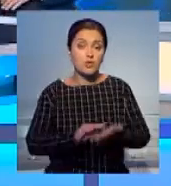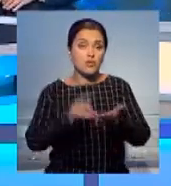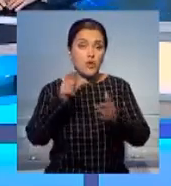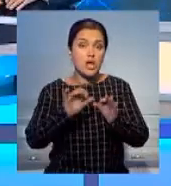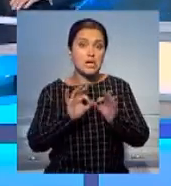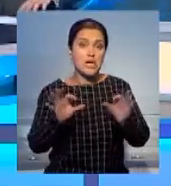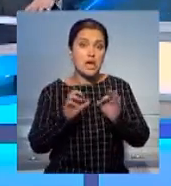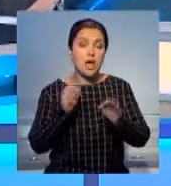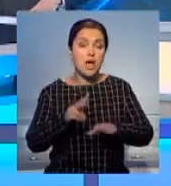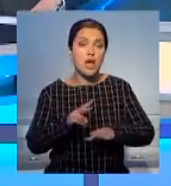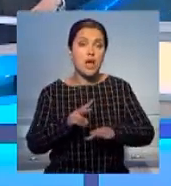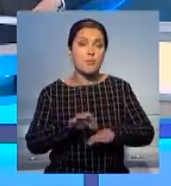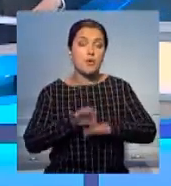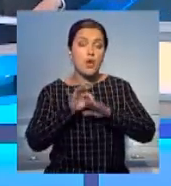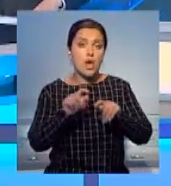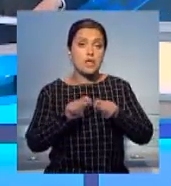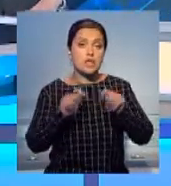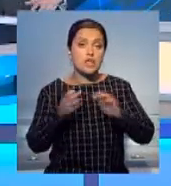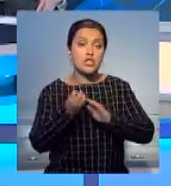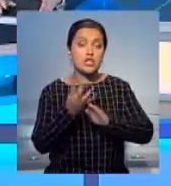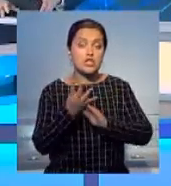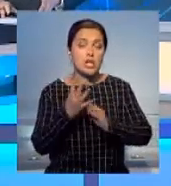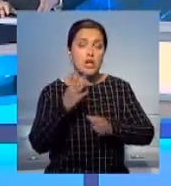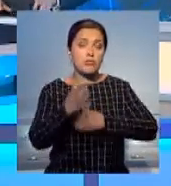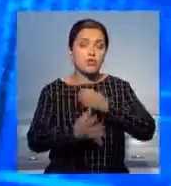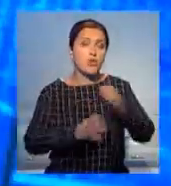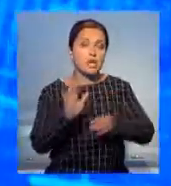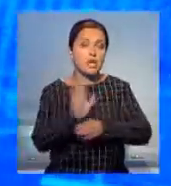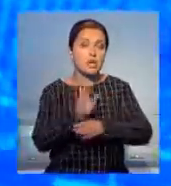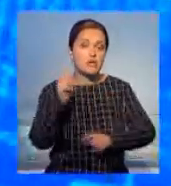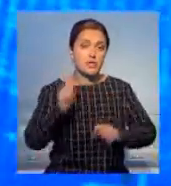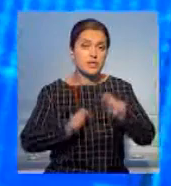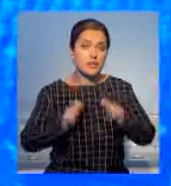открытие 14-го международного кинофестиваля «Евразия».